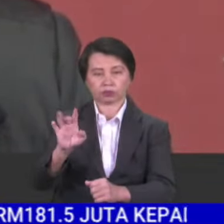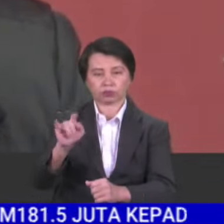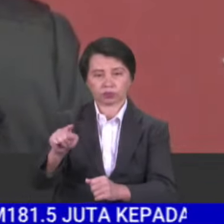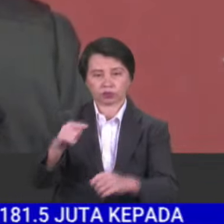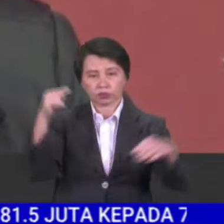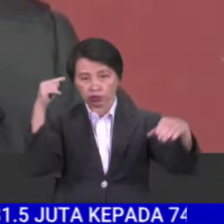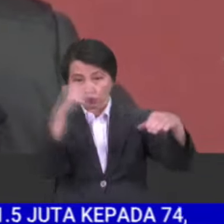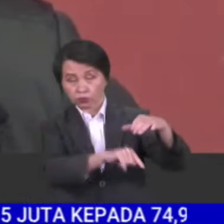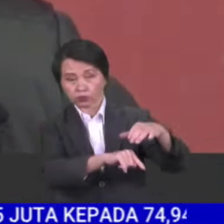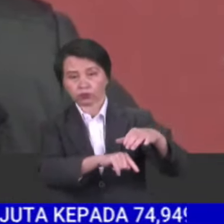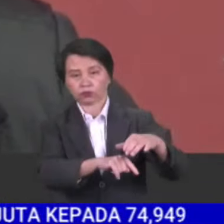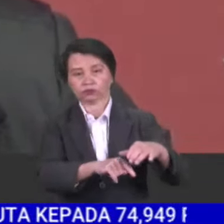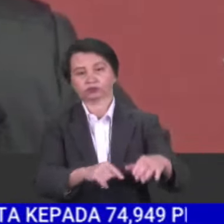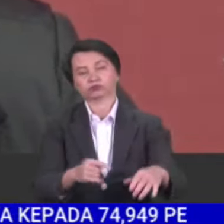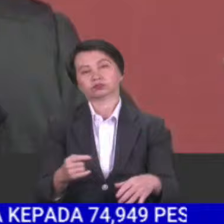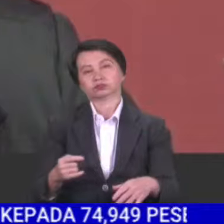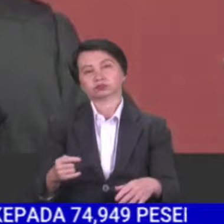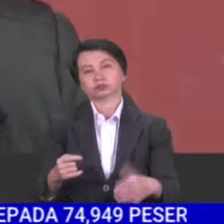with a goalie, so